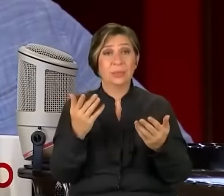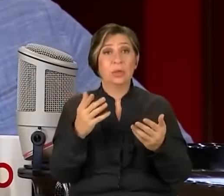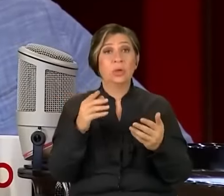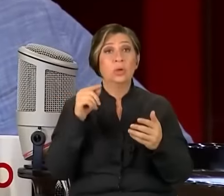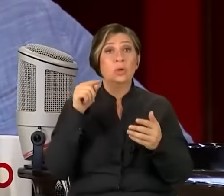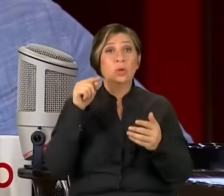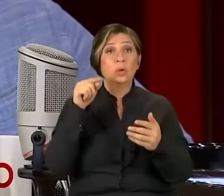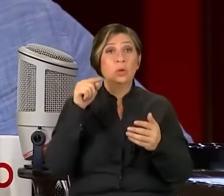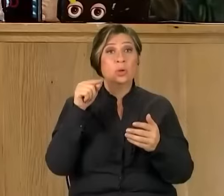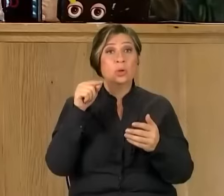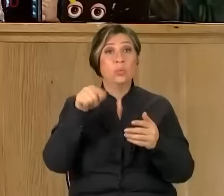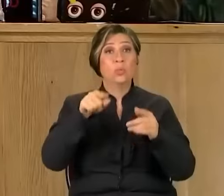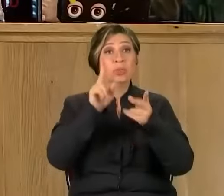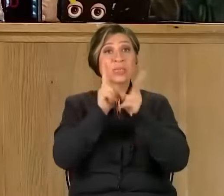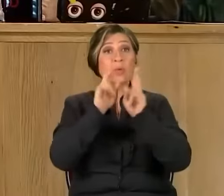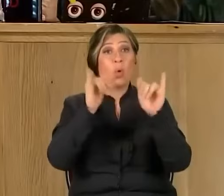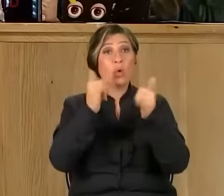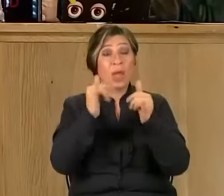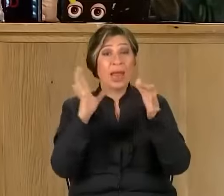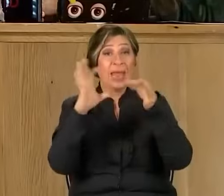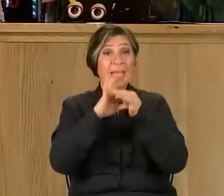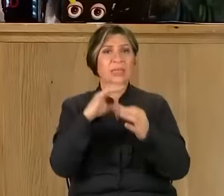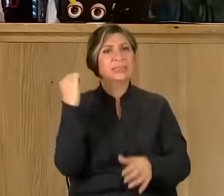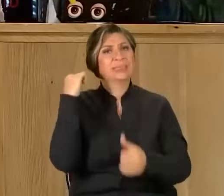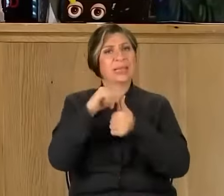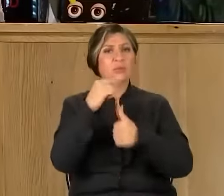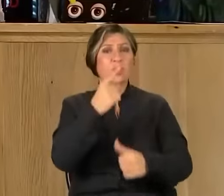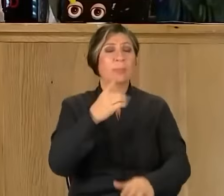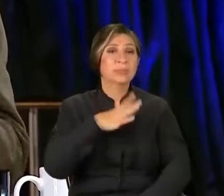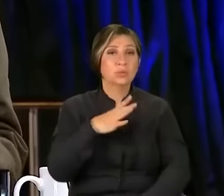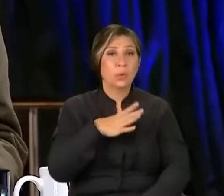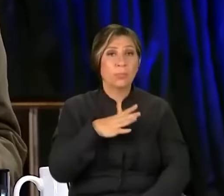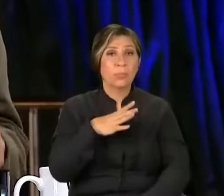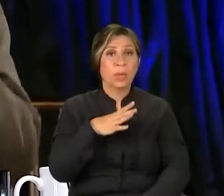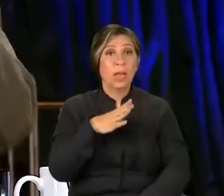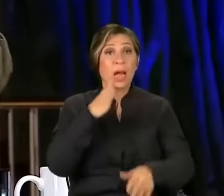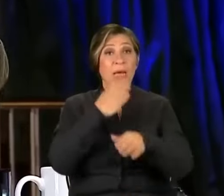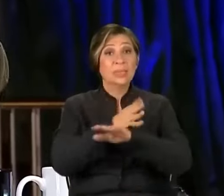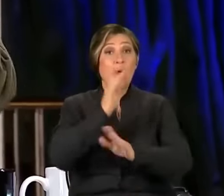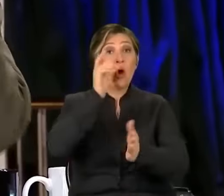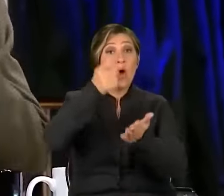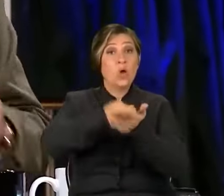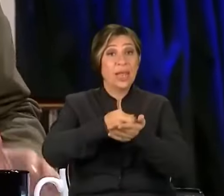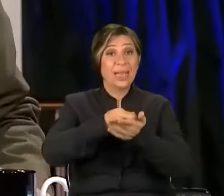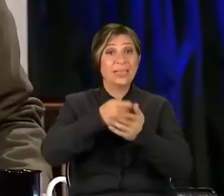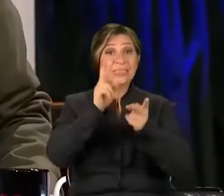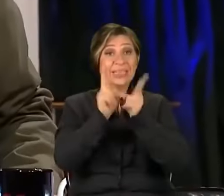bu oyunlarla ilgili tekrar şunu söylemek istiyorum. Aslında ödenekli tiyatroların yapabileceği